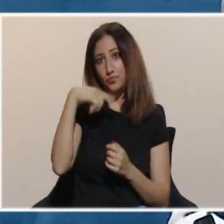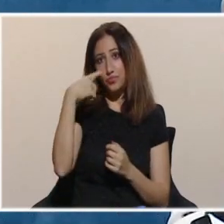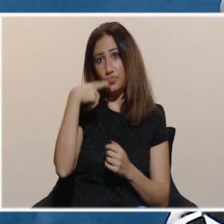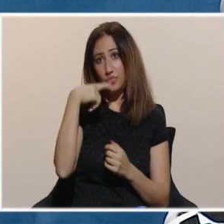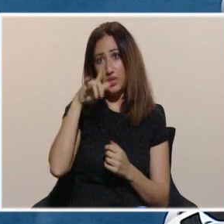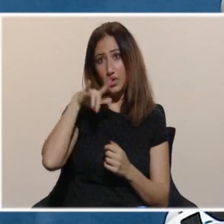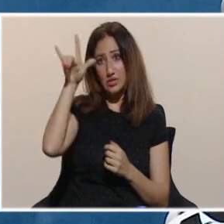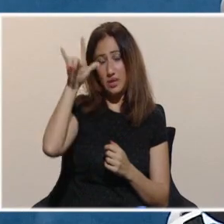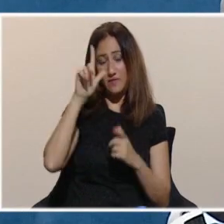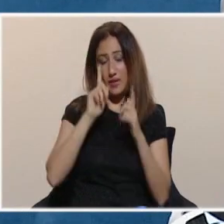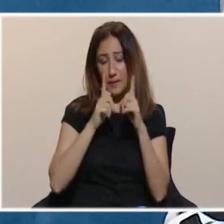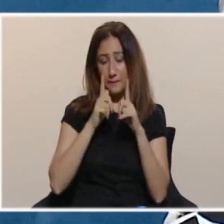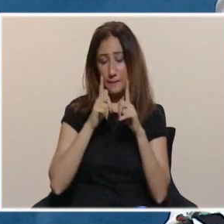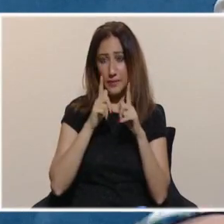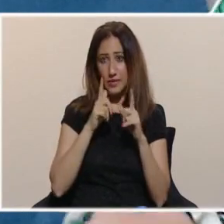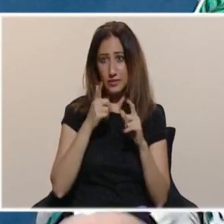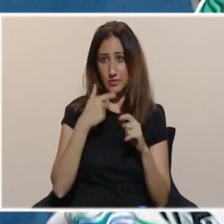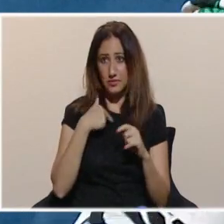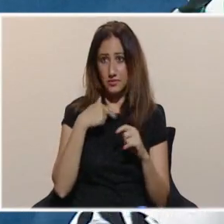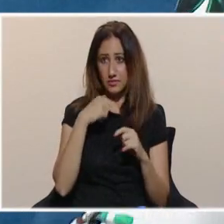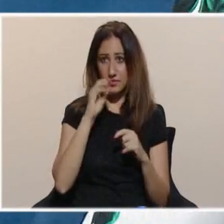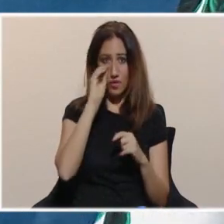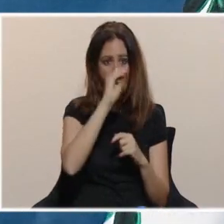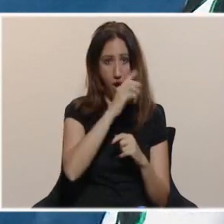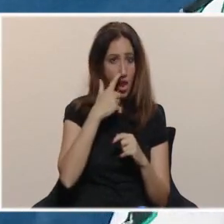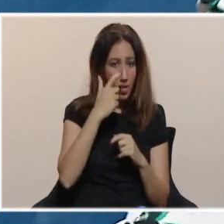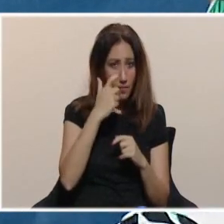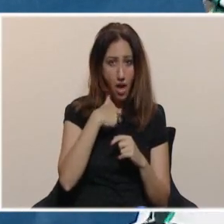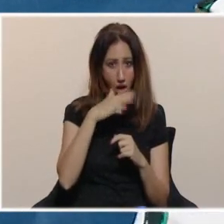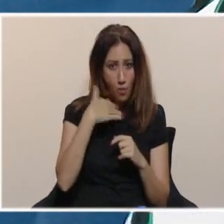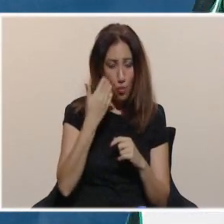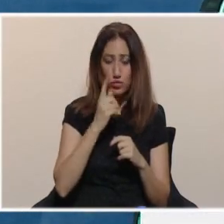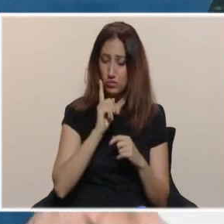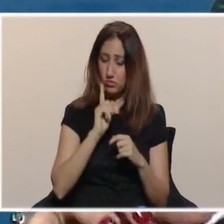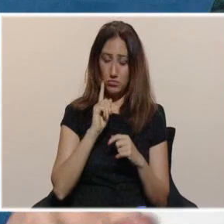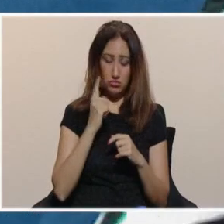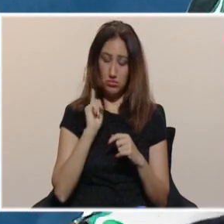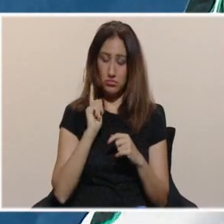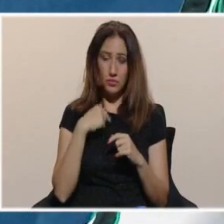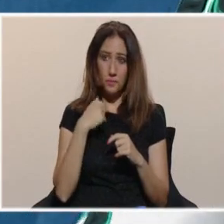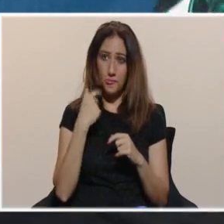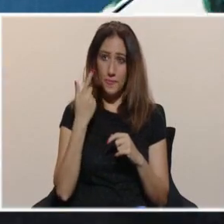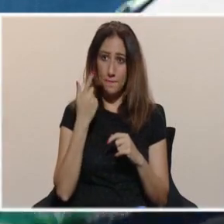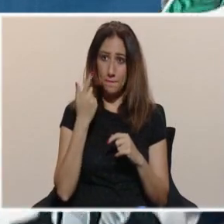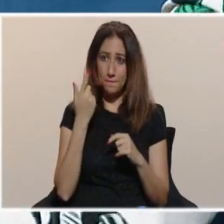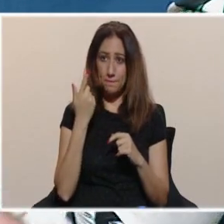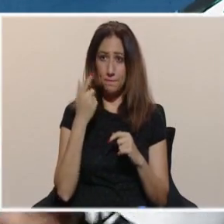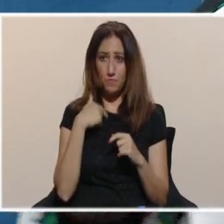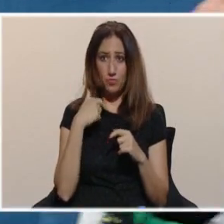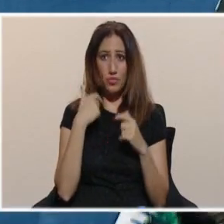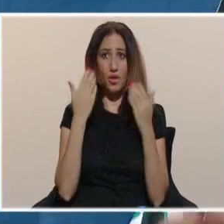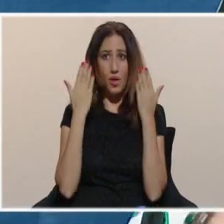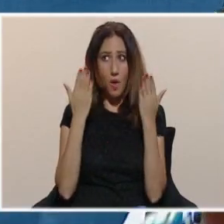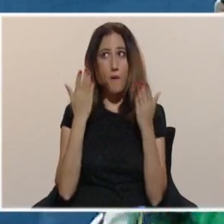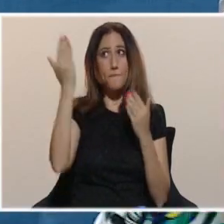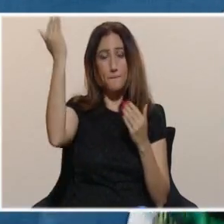يعني لكن حكاية الوصية ومش الوصية والكلام ده لا، بس أنا يعني ما كنت بتمنى من ربنا أن أنا